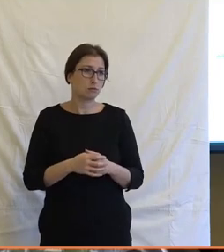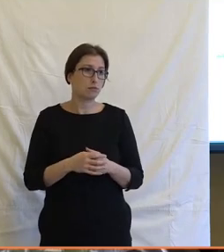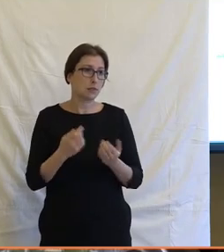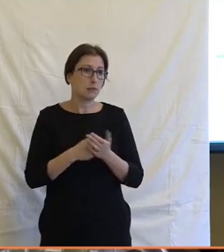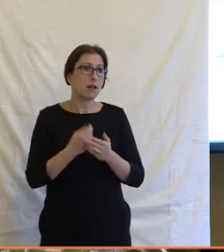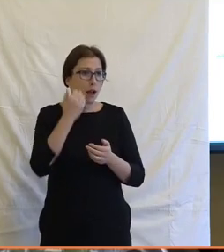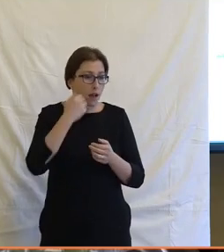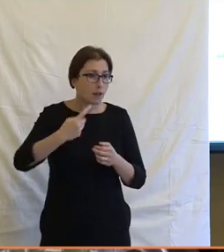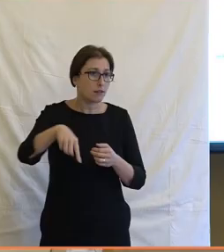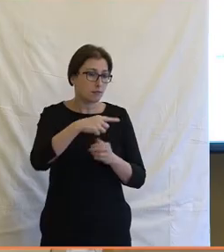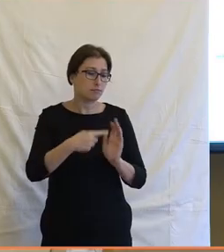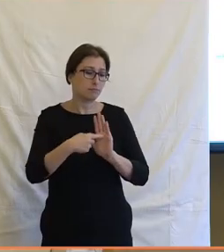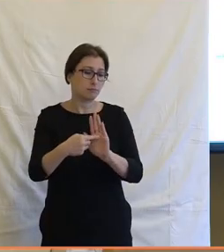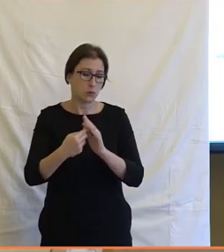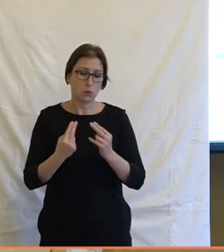potom na těch lidech.